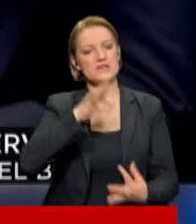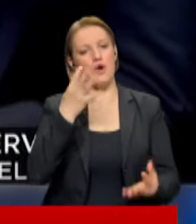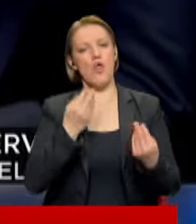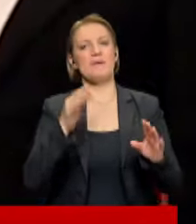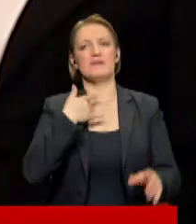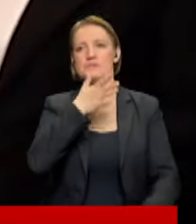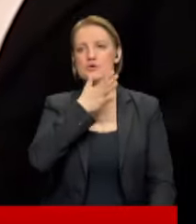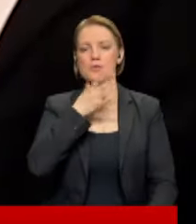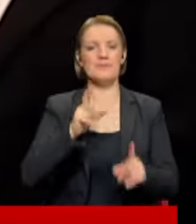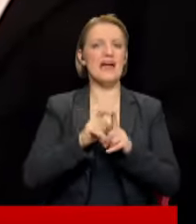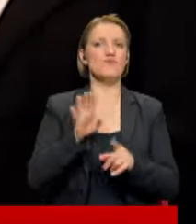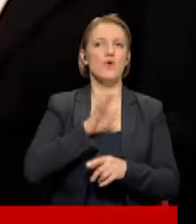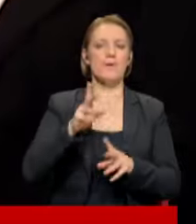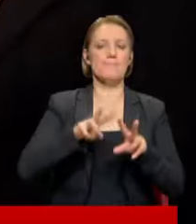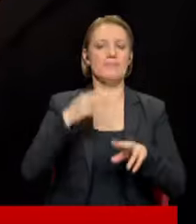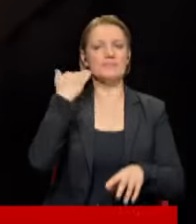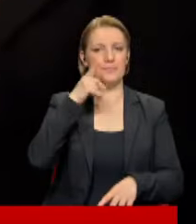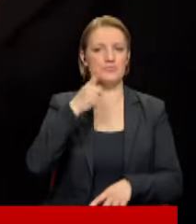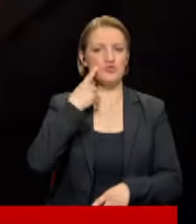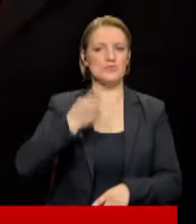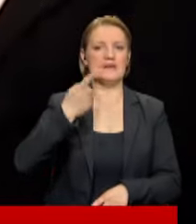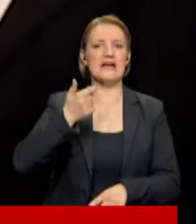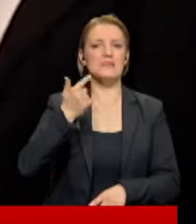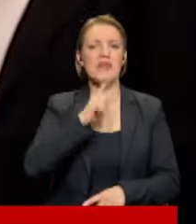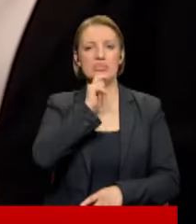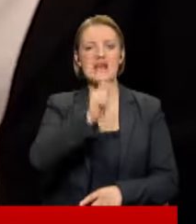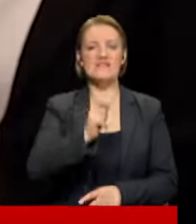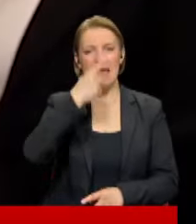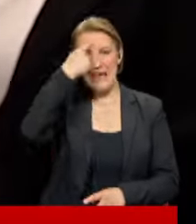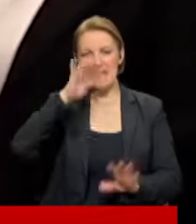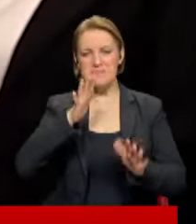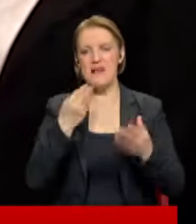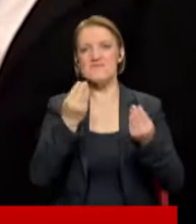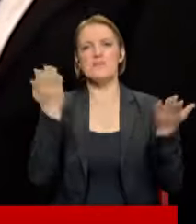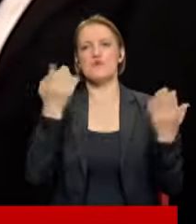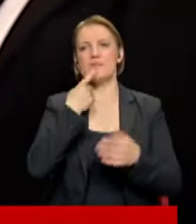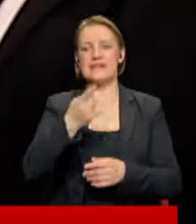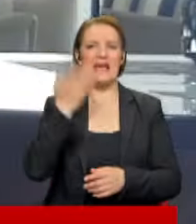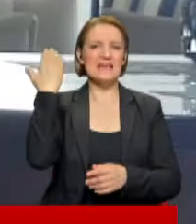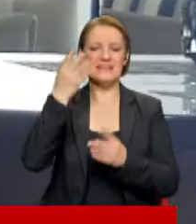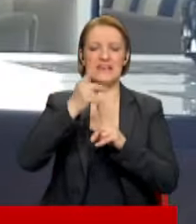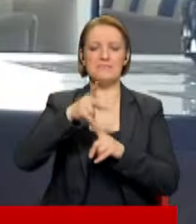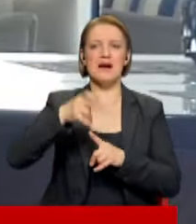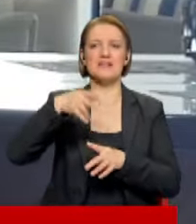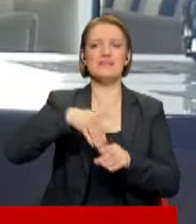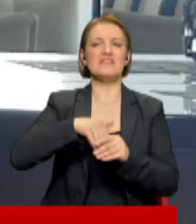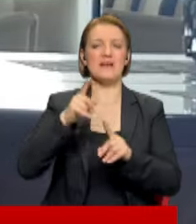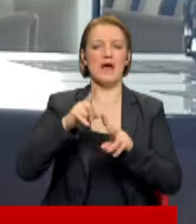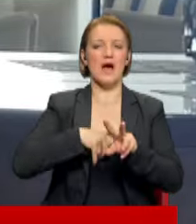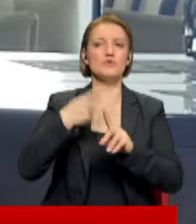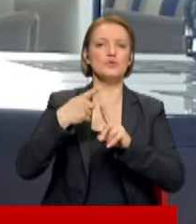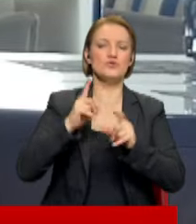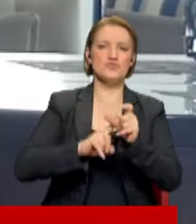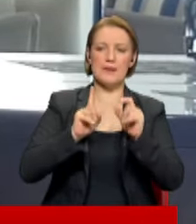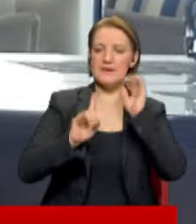olmadığını biliyorum Dervişoğlu akşener'e Cumhurbaşkanı yardımcılığı teklifine ihtimal dahi vermiyorum dedi eski iyi Parti milletvekili Aytun Çıray